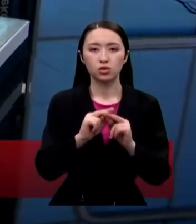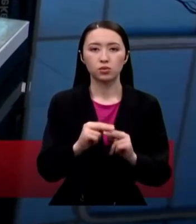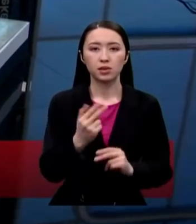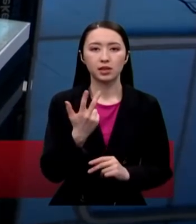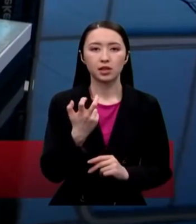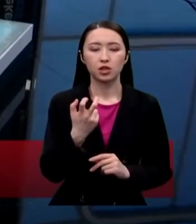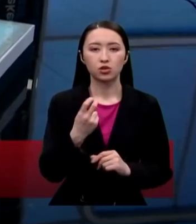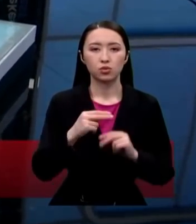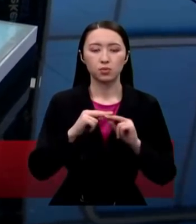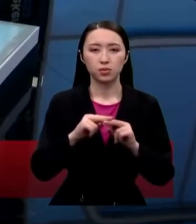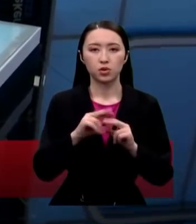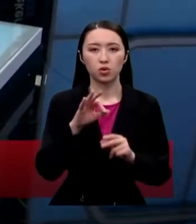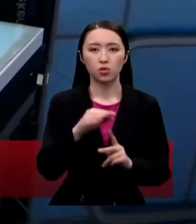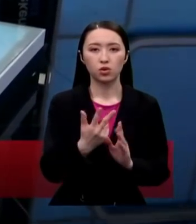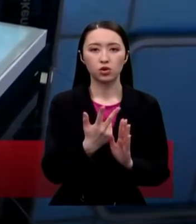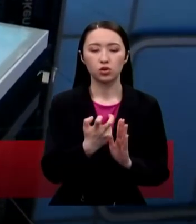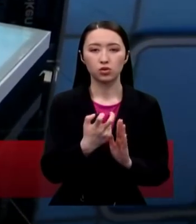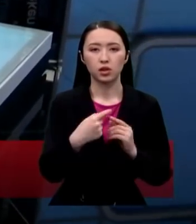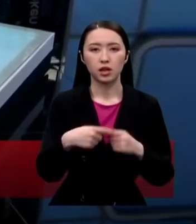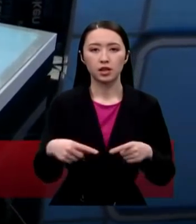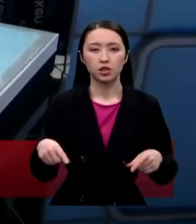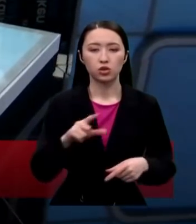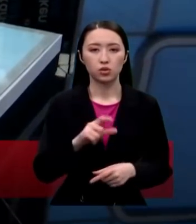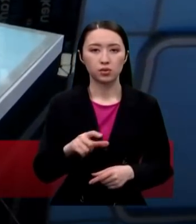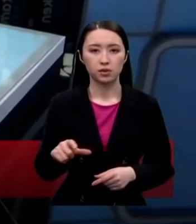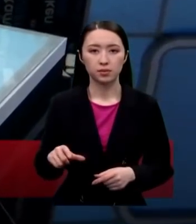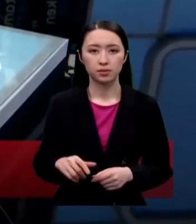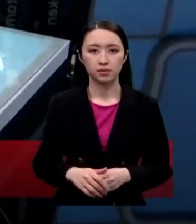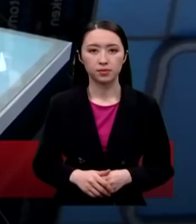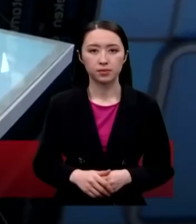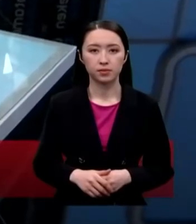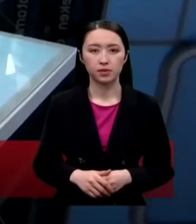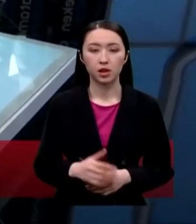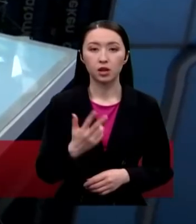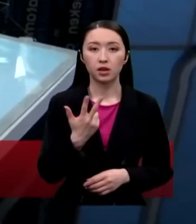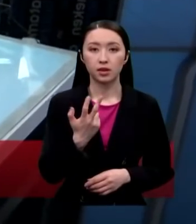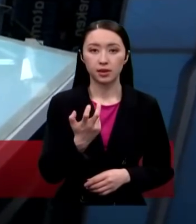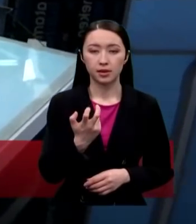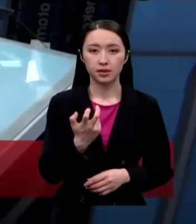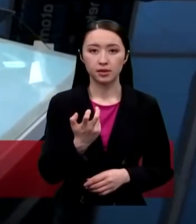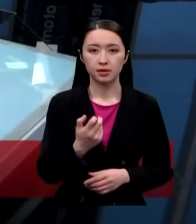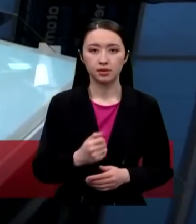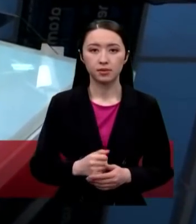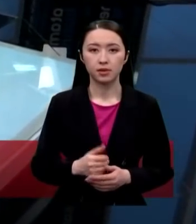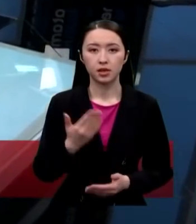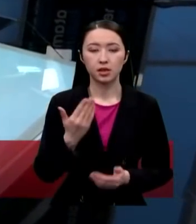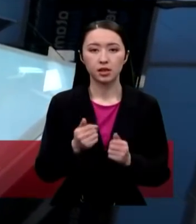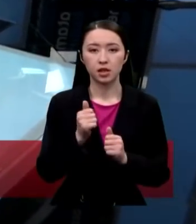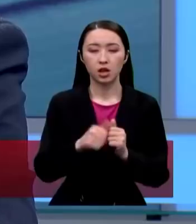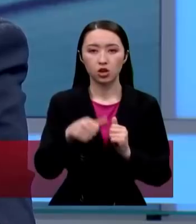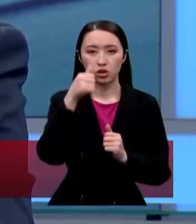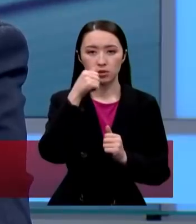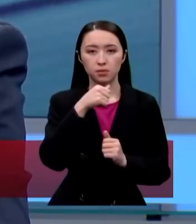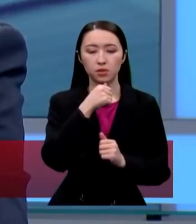300 транзакций от 300 различных людей. Но... Все-таки 300? 300. Ну, что? Если каждый месяц